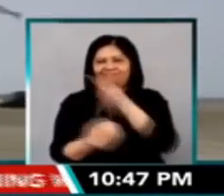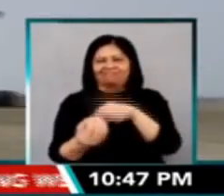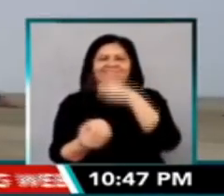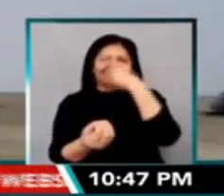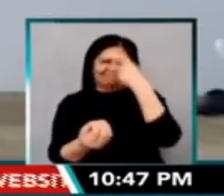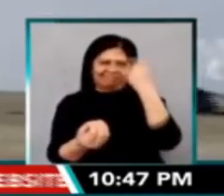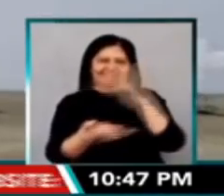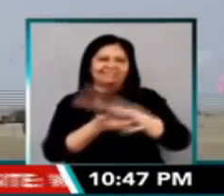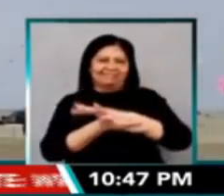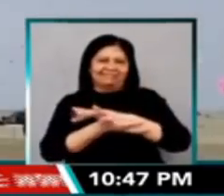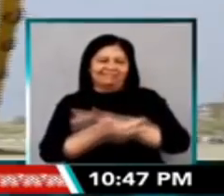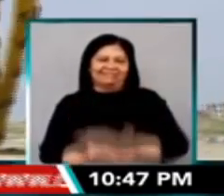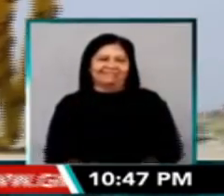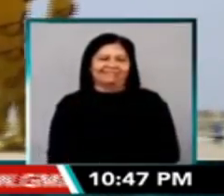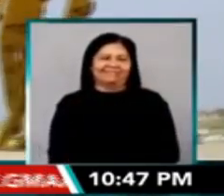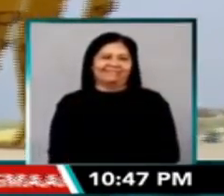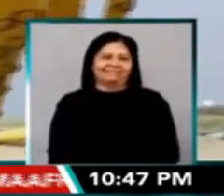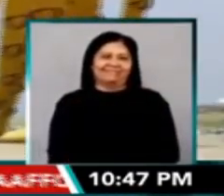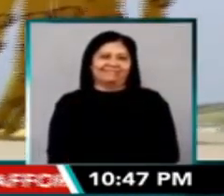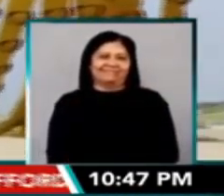pandemya.